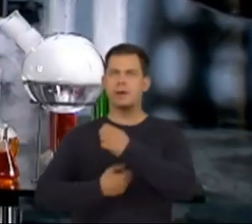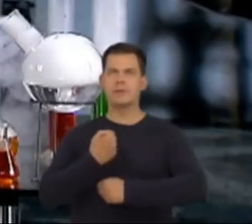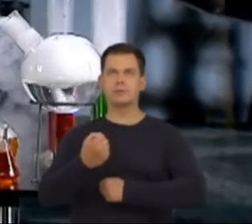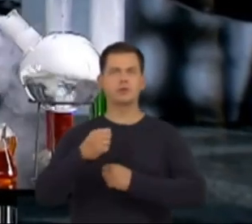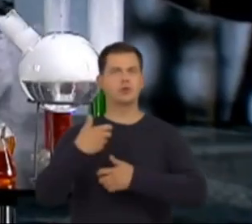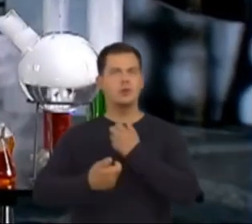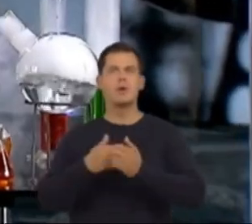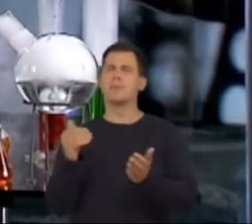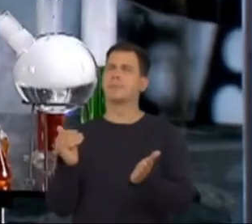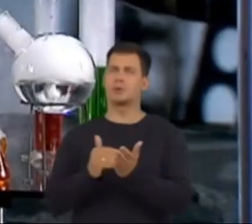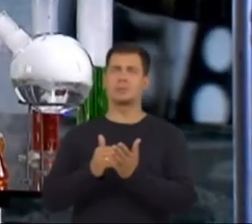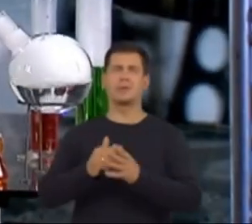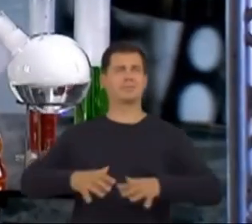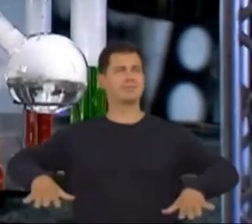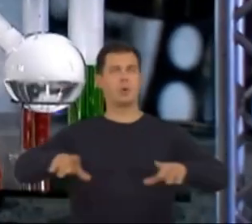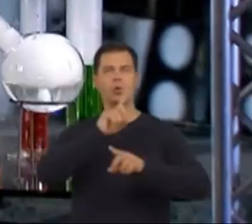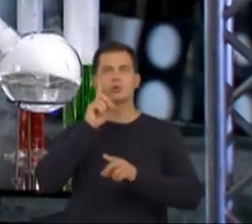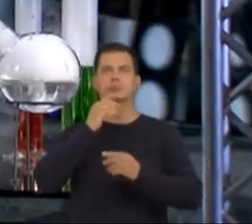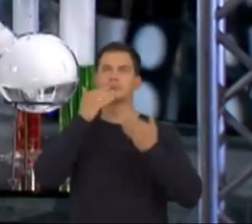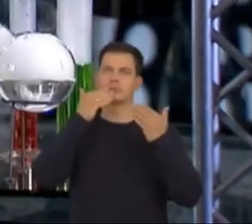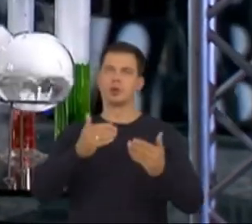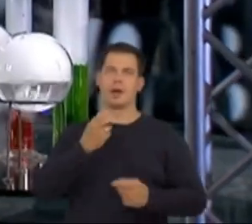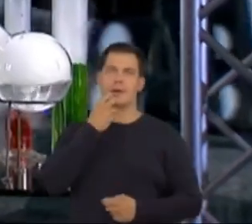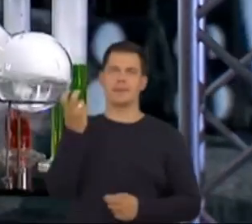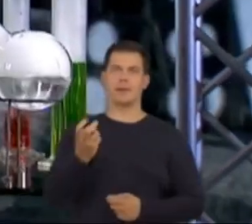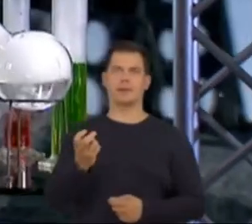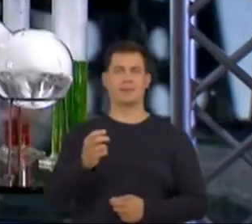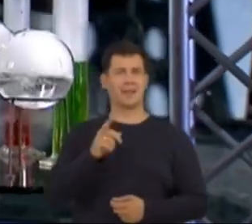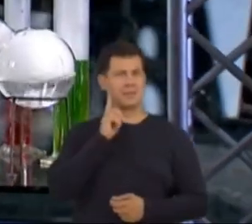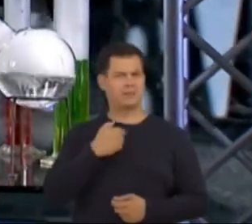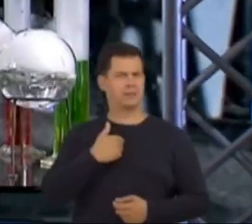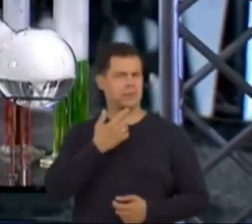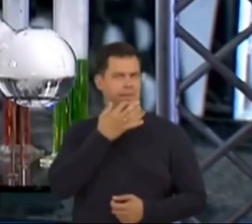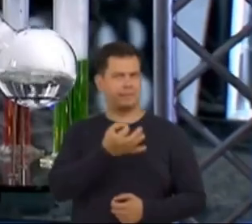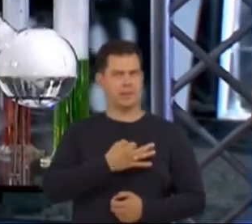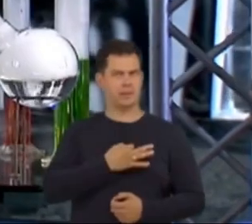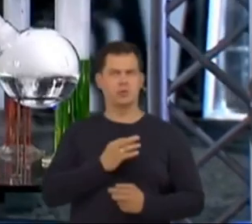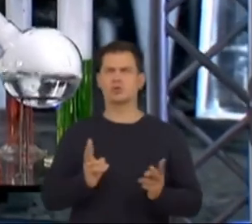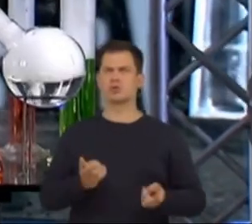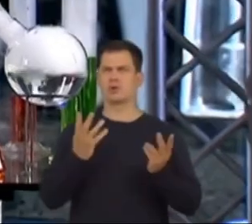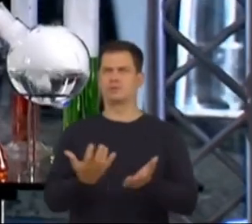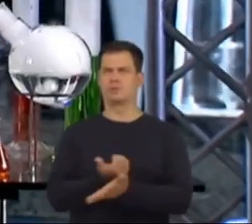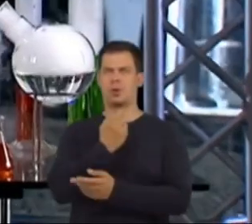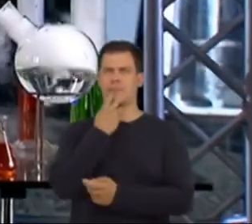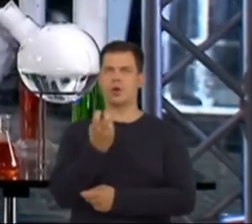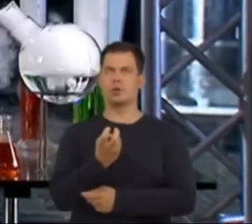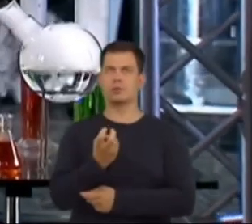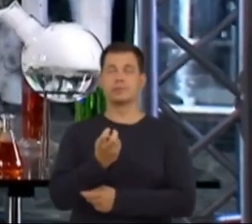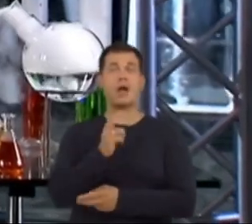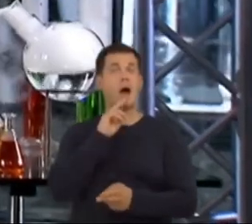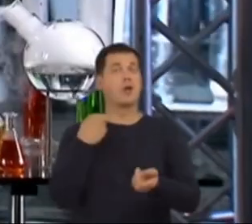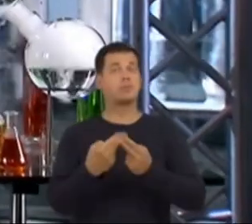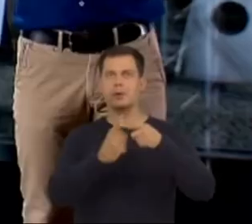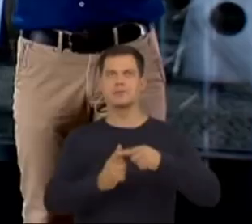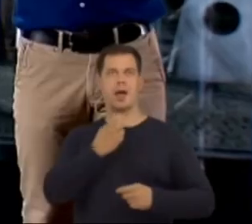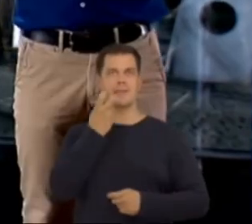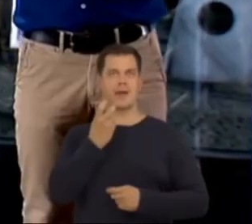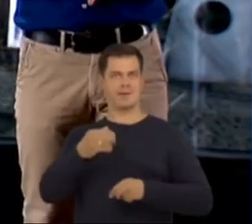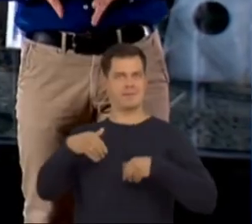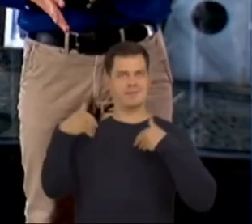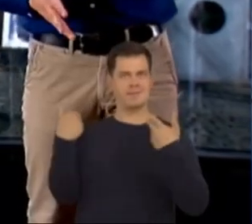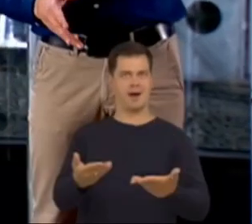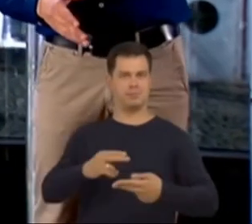Sprawne funkcjonowanie naszej cywilizacji w dużej mierze zależy od energii elektrycznej, tymczasem rzadko zadajemy sobie pytanie, skąd bierze się prąd. A odpowiedź energii